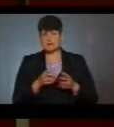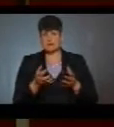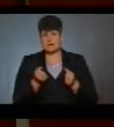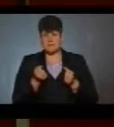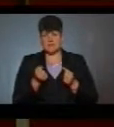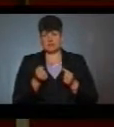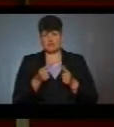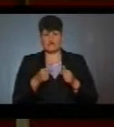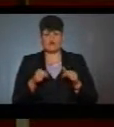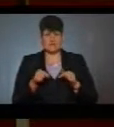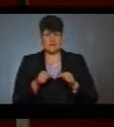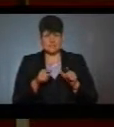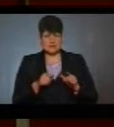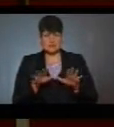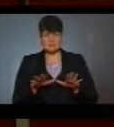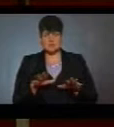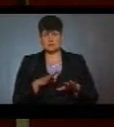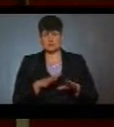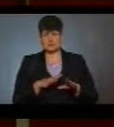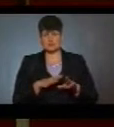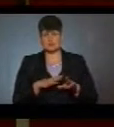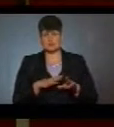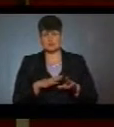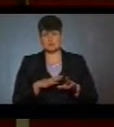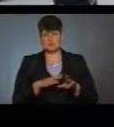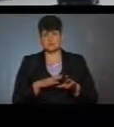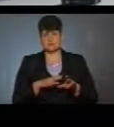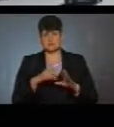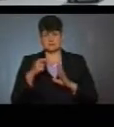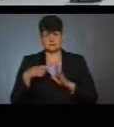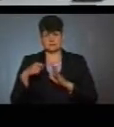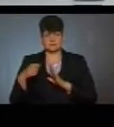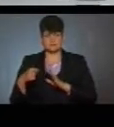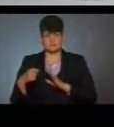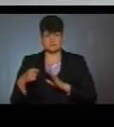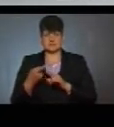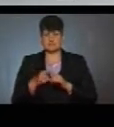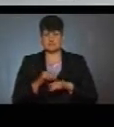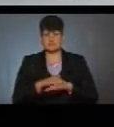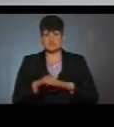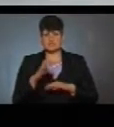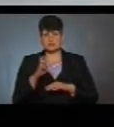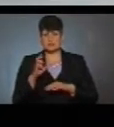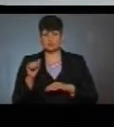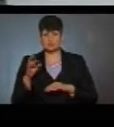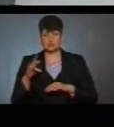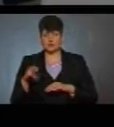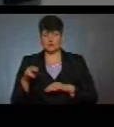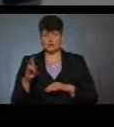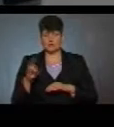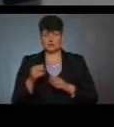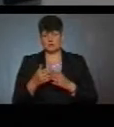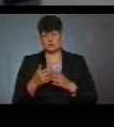Галина Варзарь. На місці аварії була наша знімальна група. Це вулиця Степана Будного. Тут близько 9-ї години